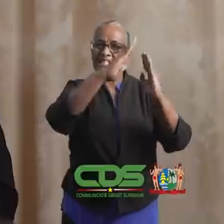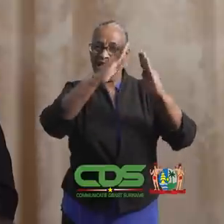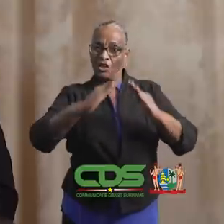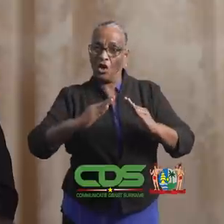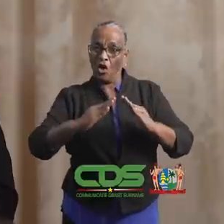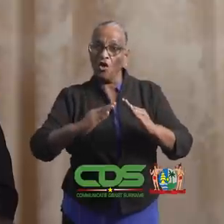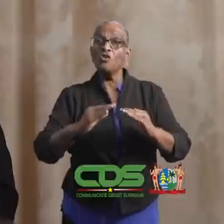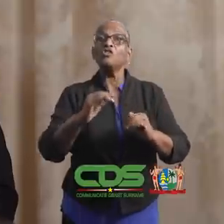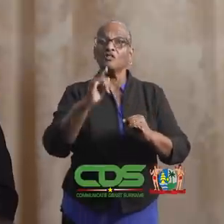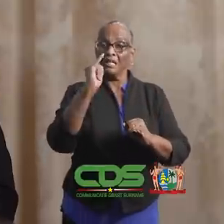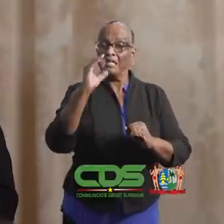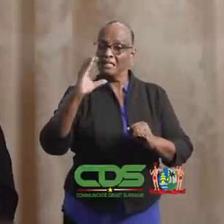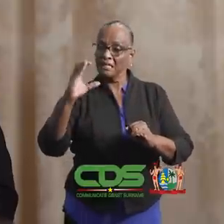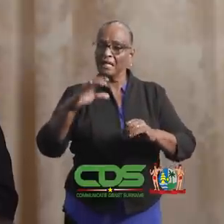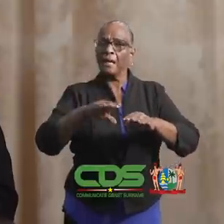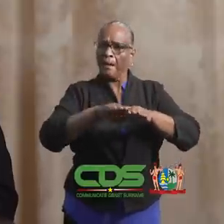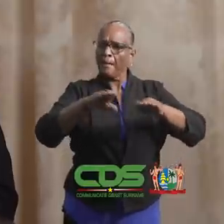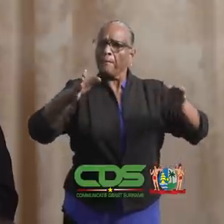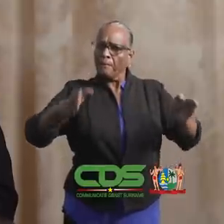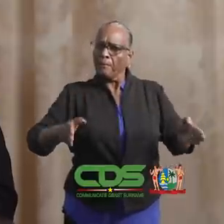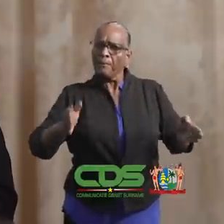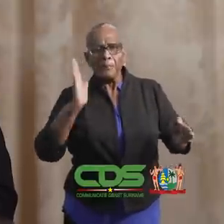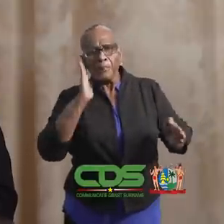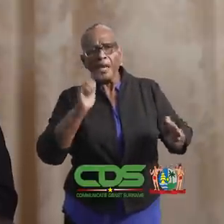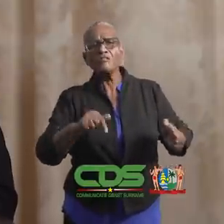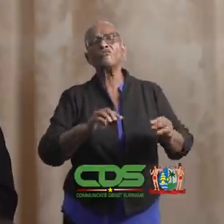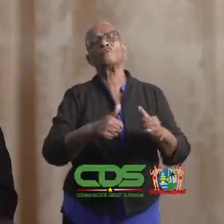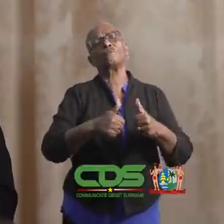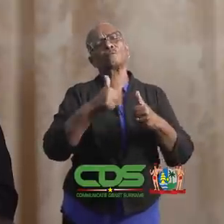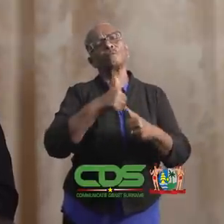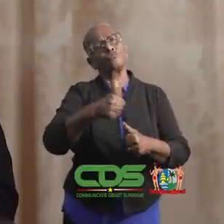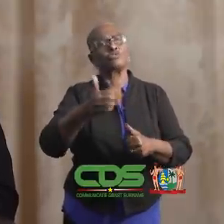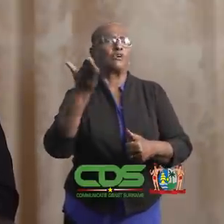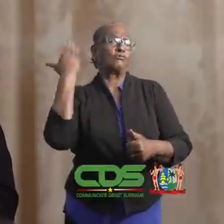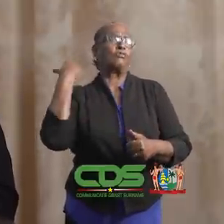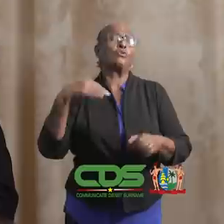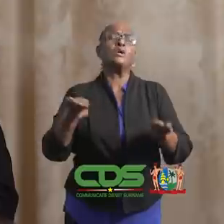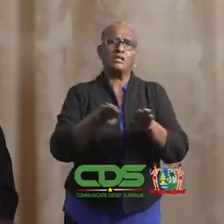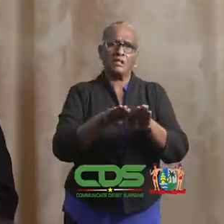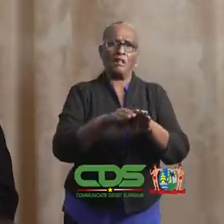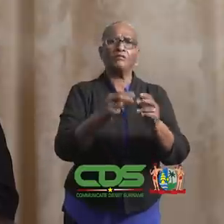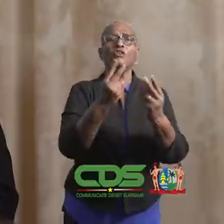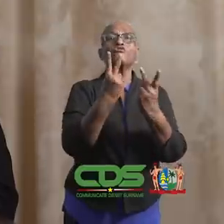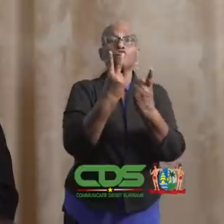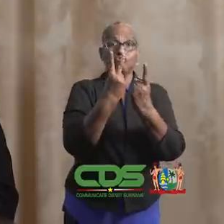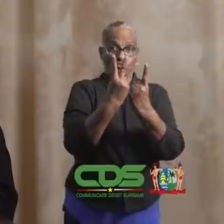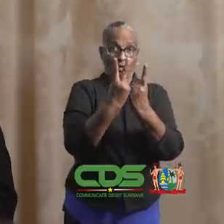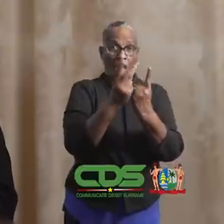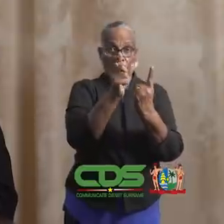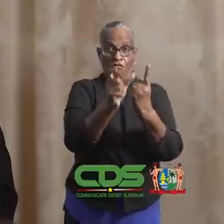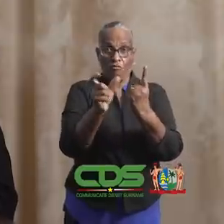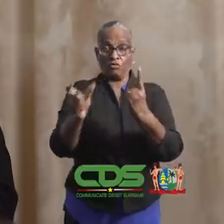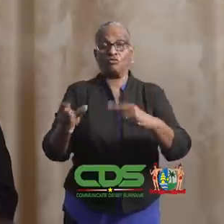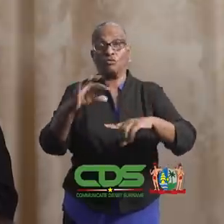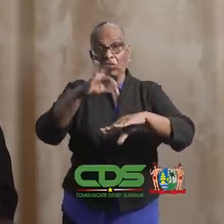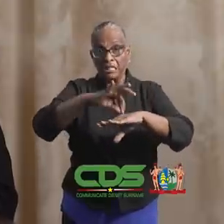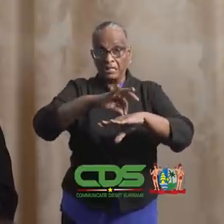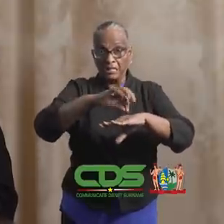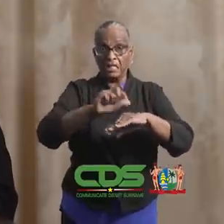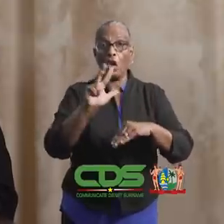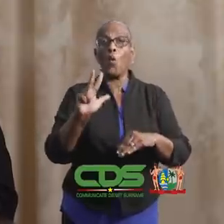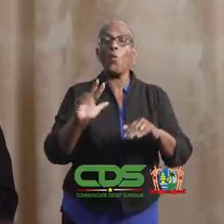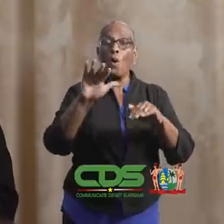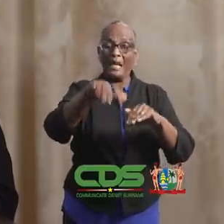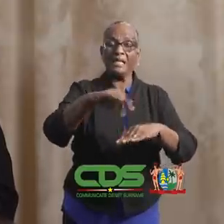van de IC-bedden stabiel gebleven is vergeleken met de vorige week. 12 patiënten liggen op de verpleegafdelingen van het